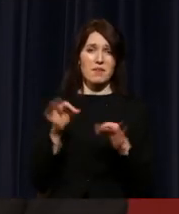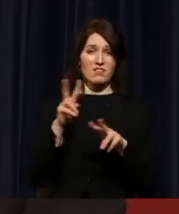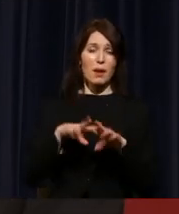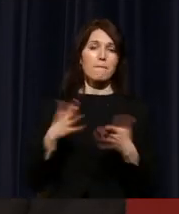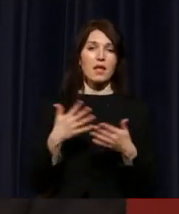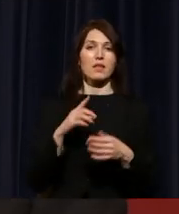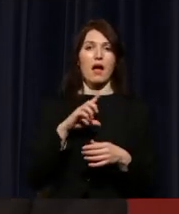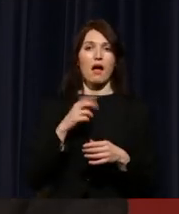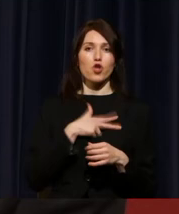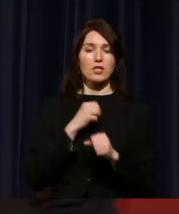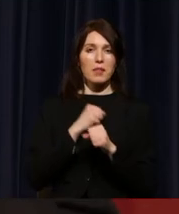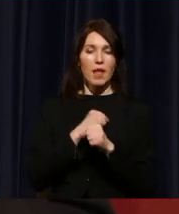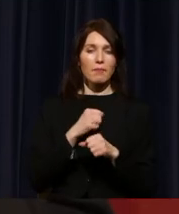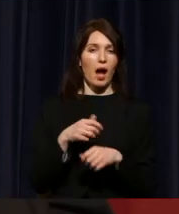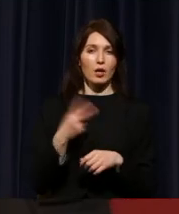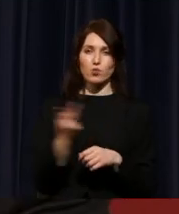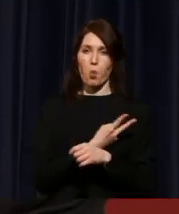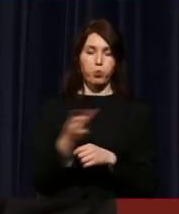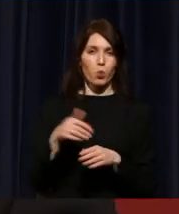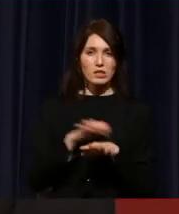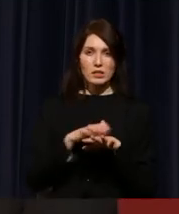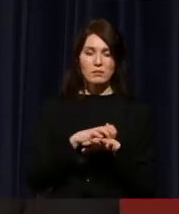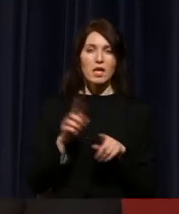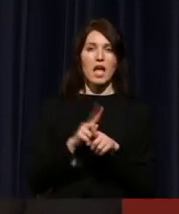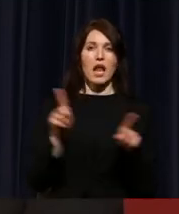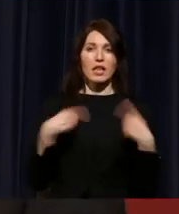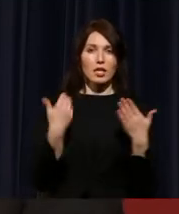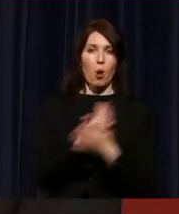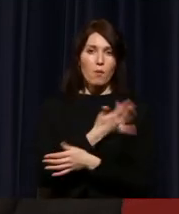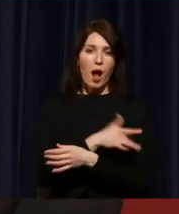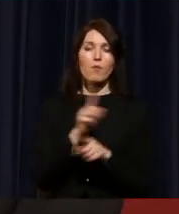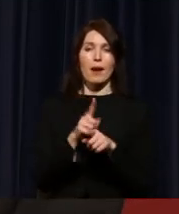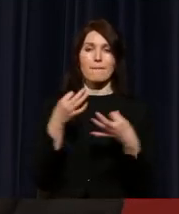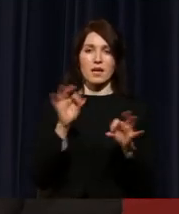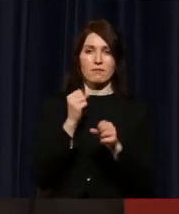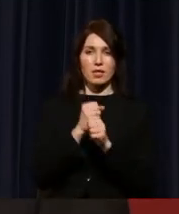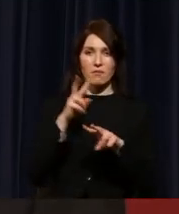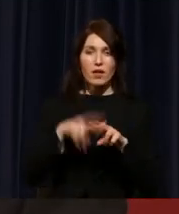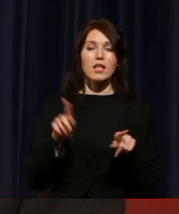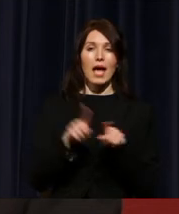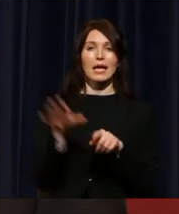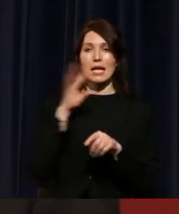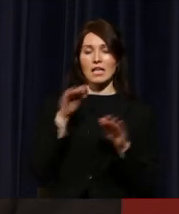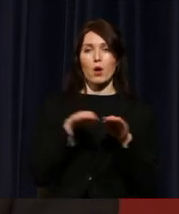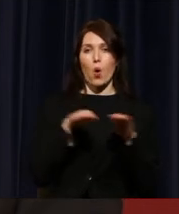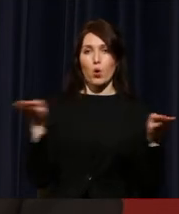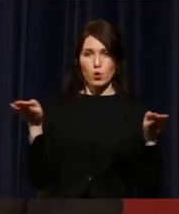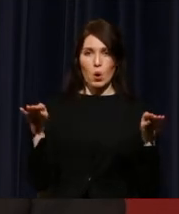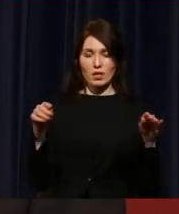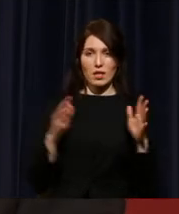gan attīstās jauni sociālie pakalpojumi, gan arī plus vēl vakances. Un otrs ir arī iespēja horizontālajā,